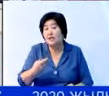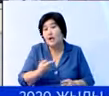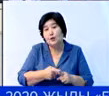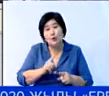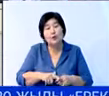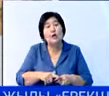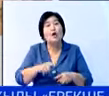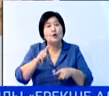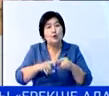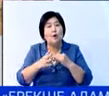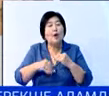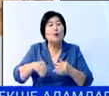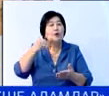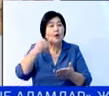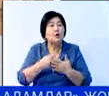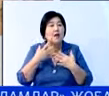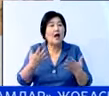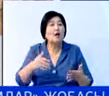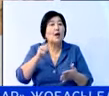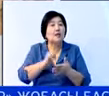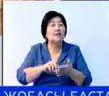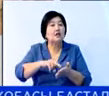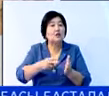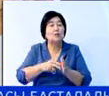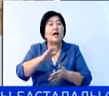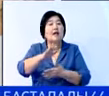Сондықтан туған өлкенің құндылығын айғақтауға негізделген жоба